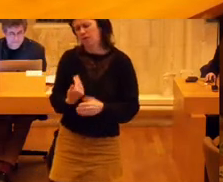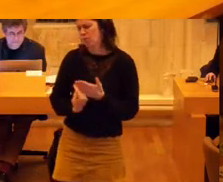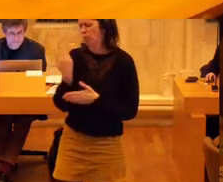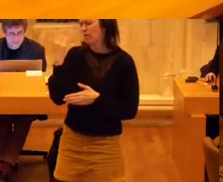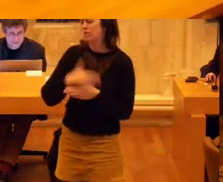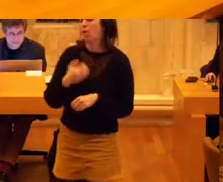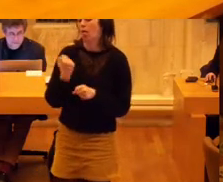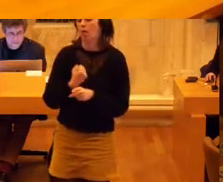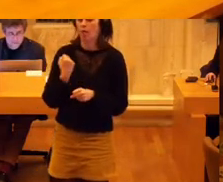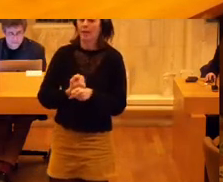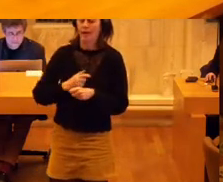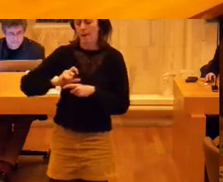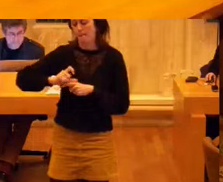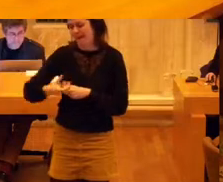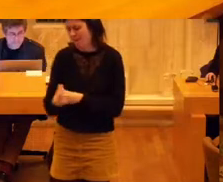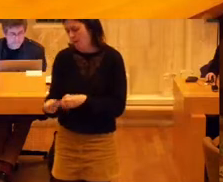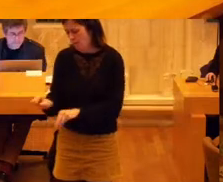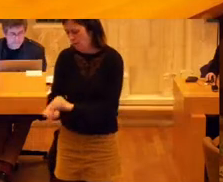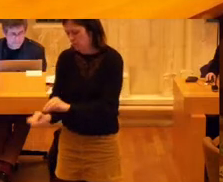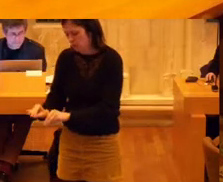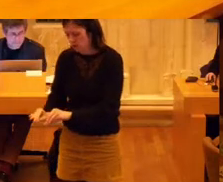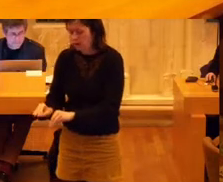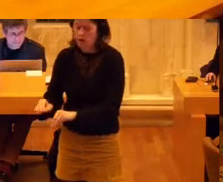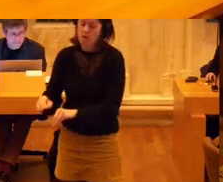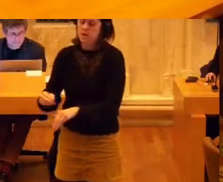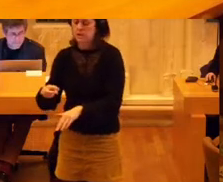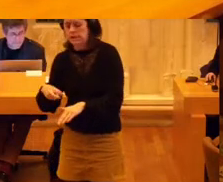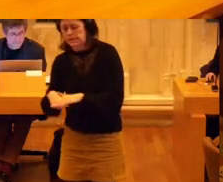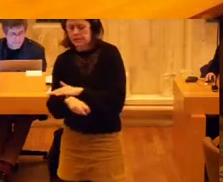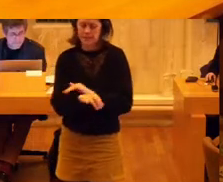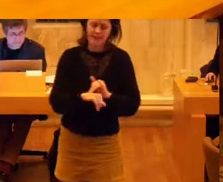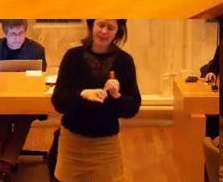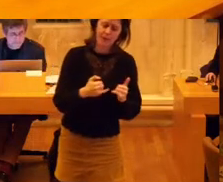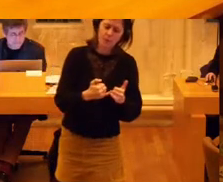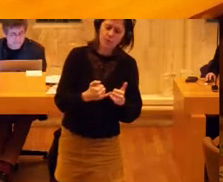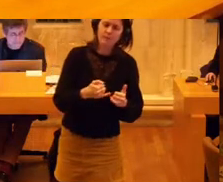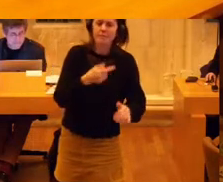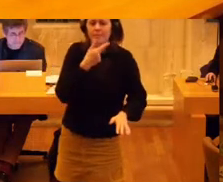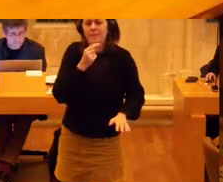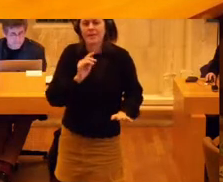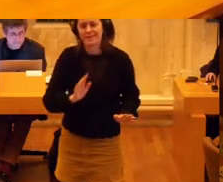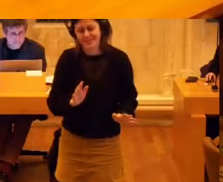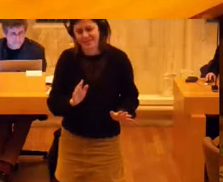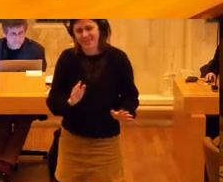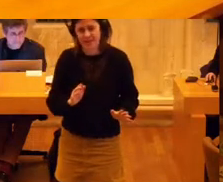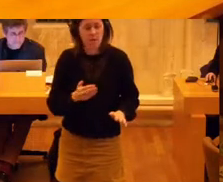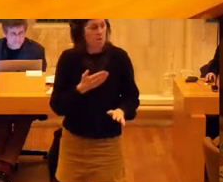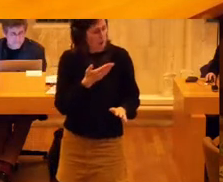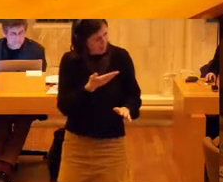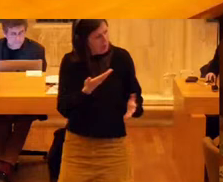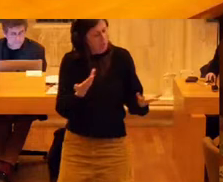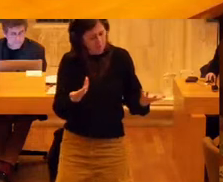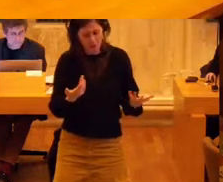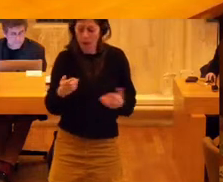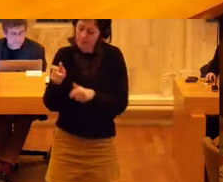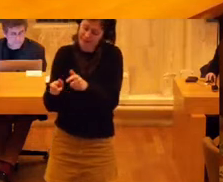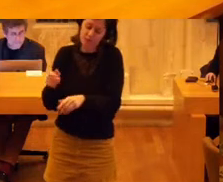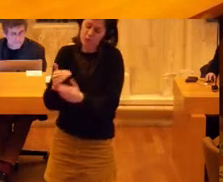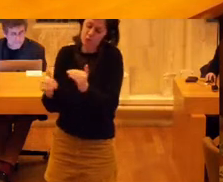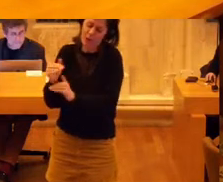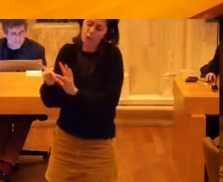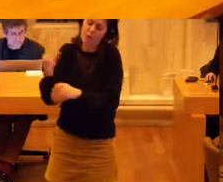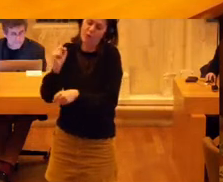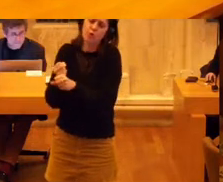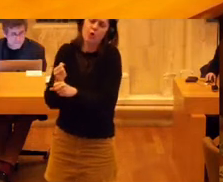et qui plus est qu'on a aussi des enfants, c'est pas non plus forcément toujours très simple de participer à des conseils de quartier. Ça, c'est donc